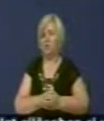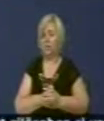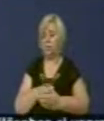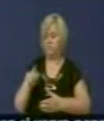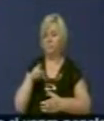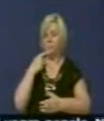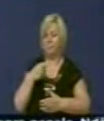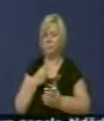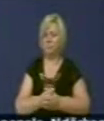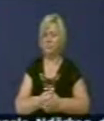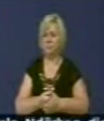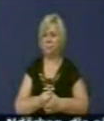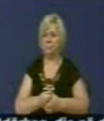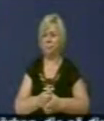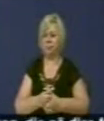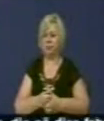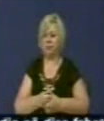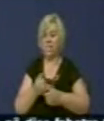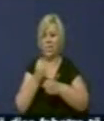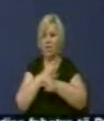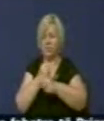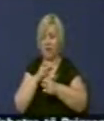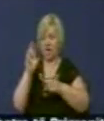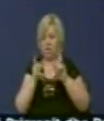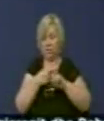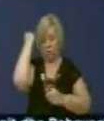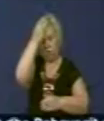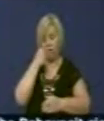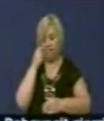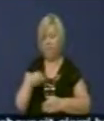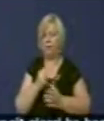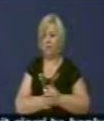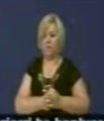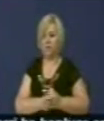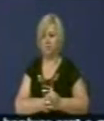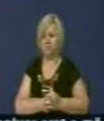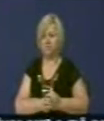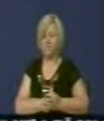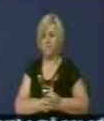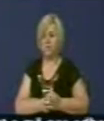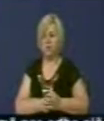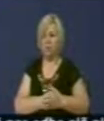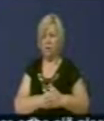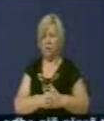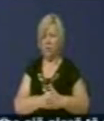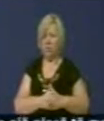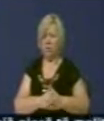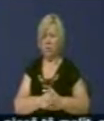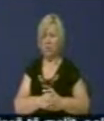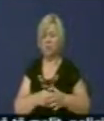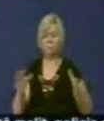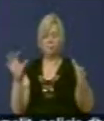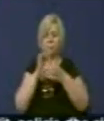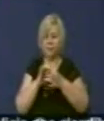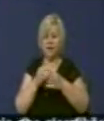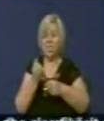që na e premton ligjin. Veç se këtu nuk mund flasim zi e tërë për Euleksin, duke besuar